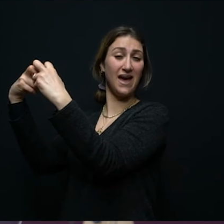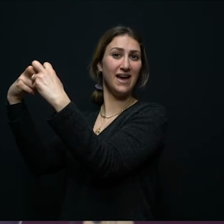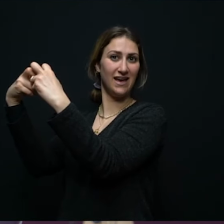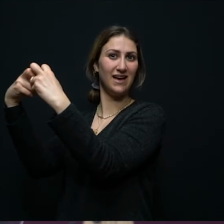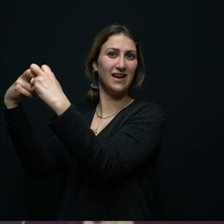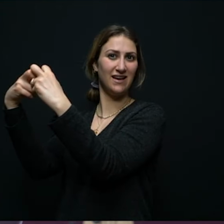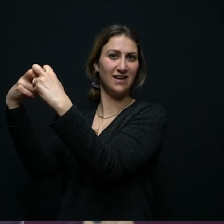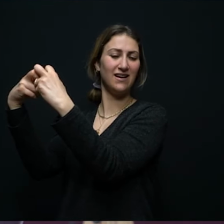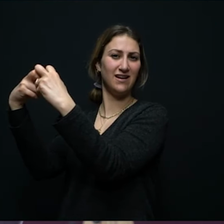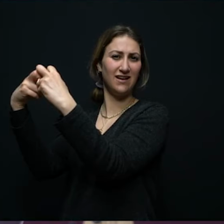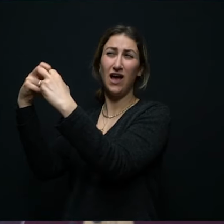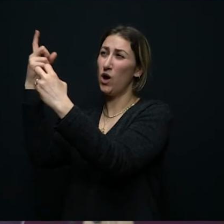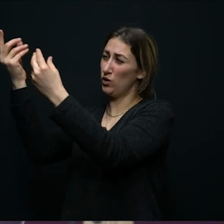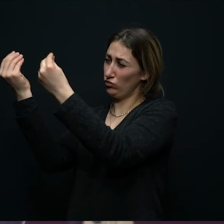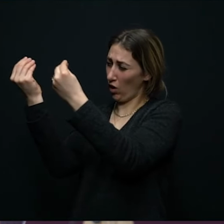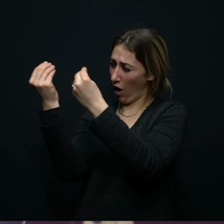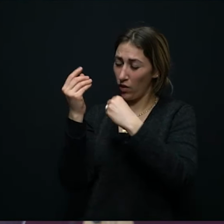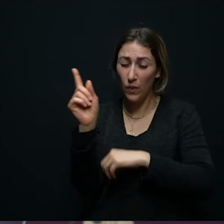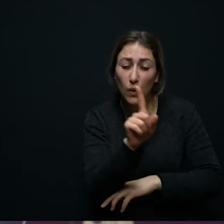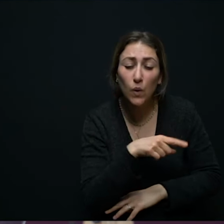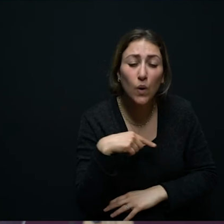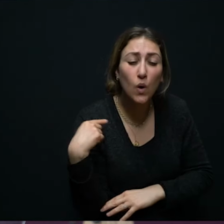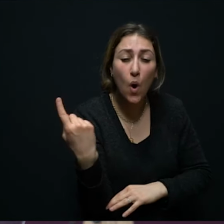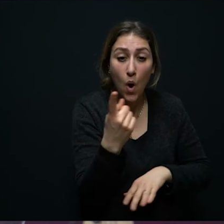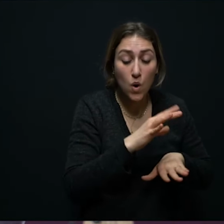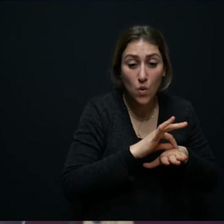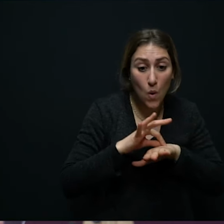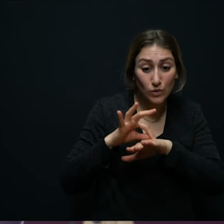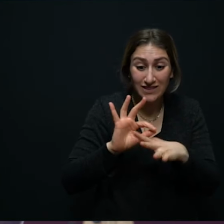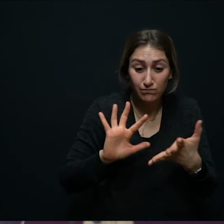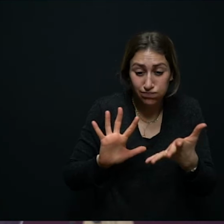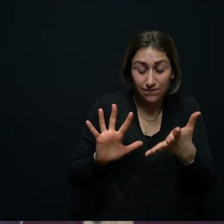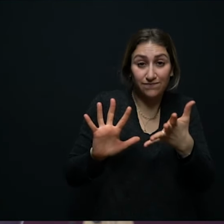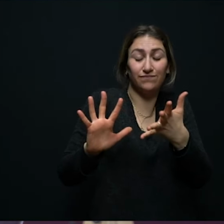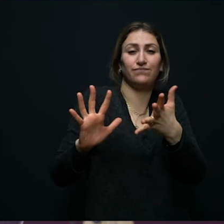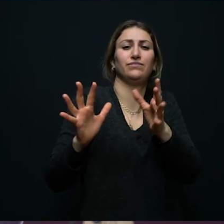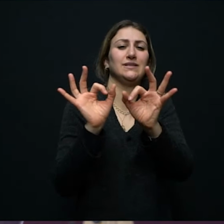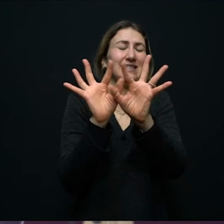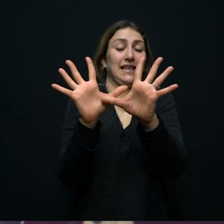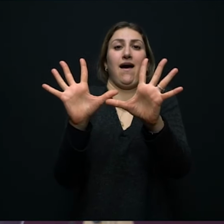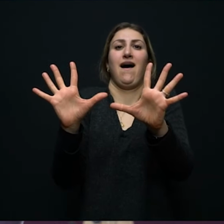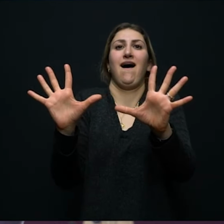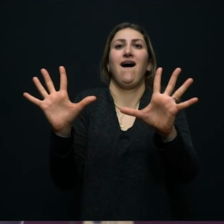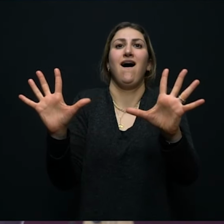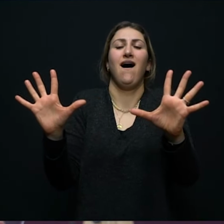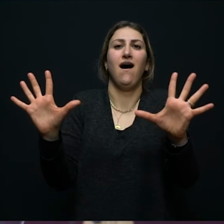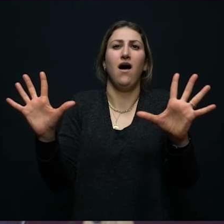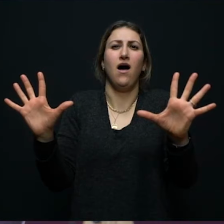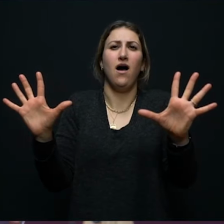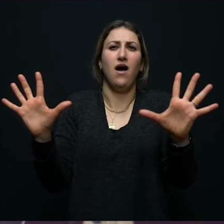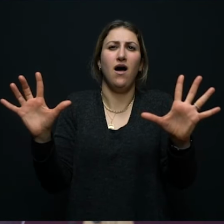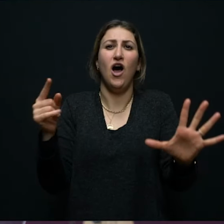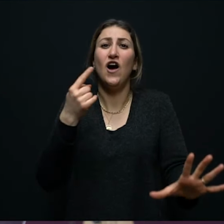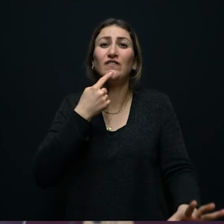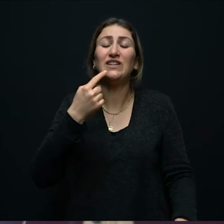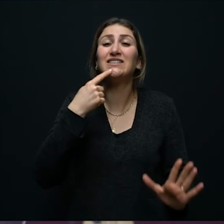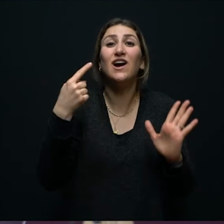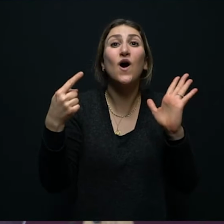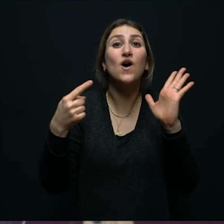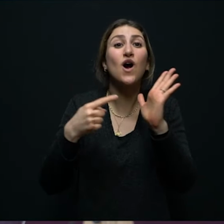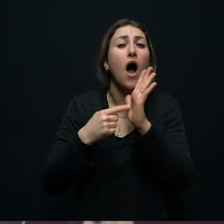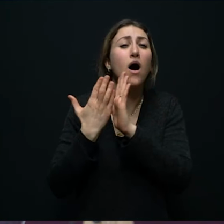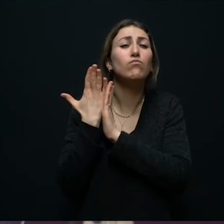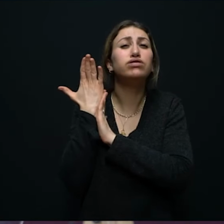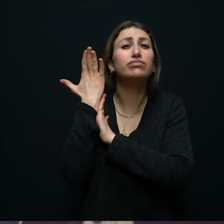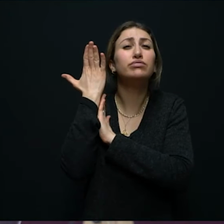vous vous conduisent à une sainteté total que tout votre être l'esprit l'âme et le corps soit conservée